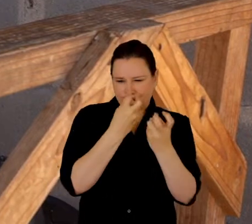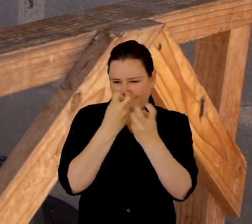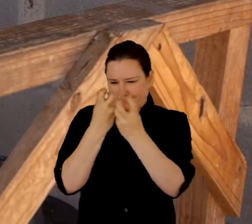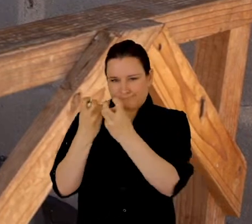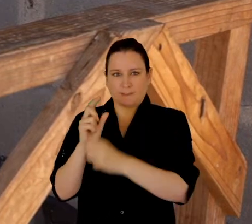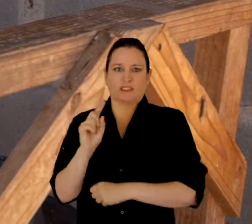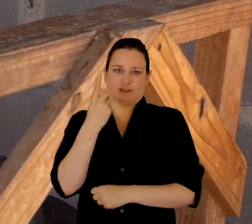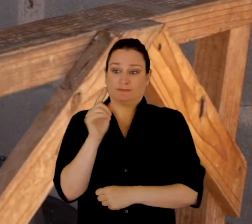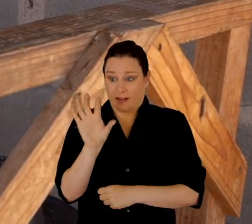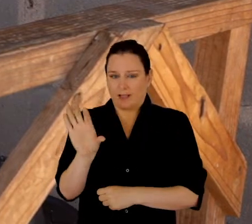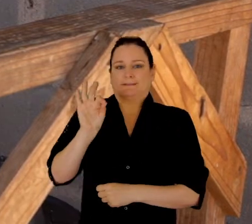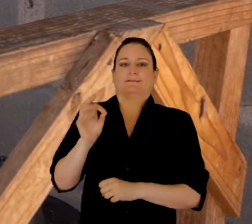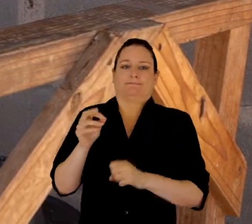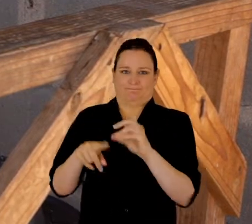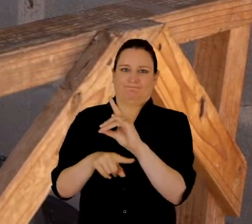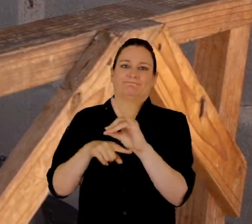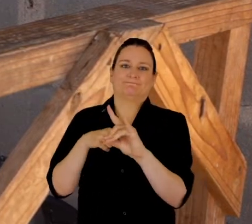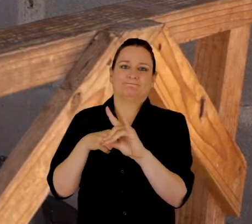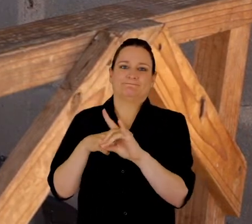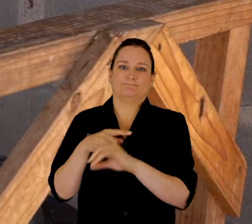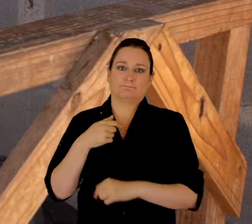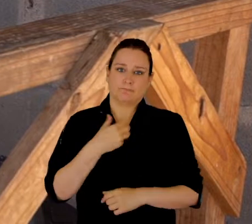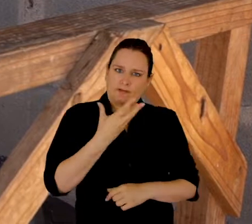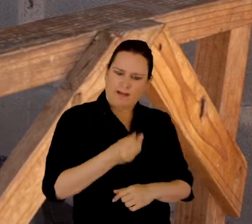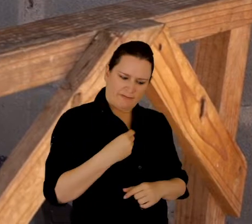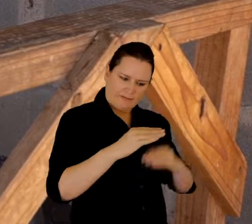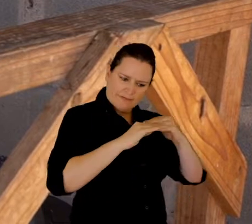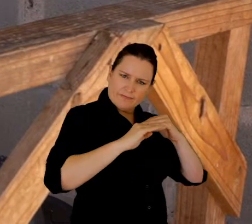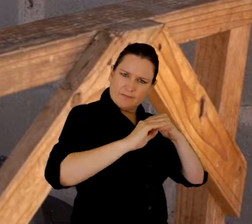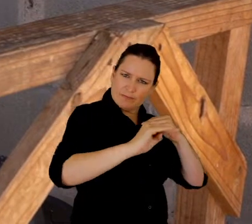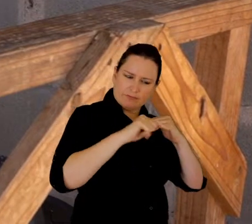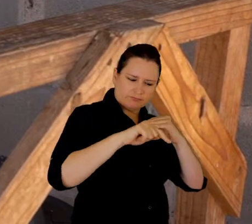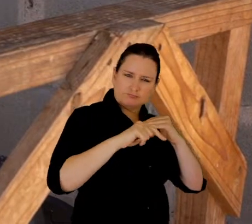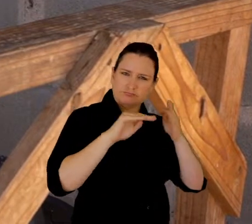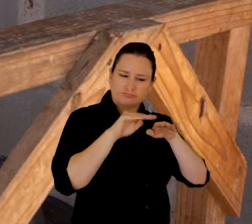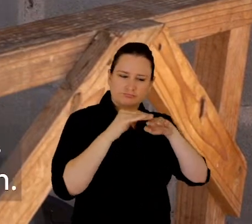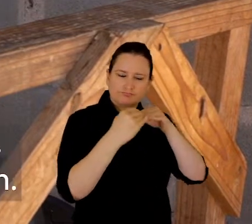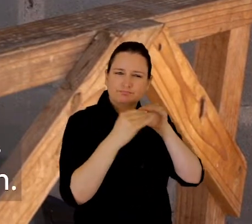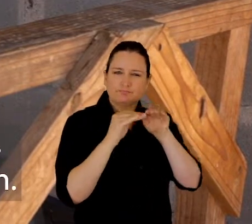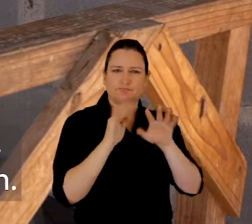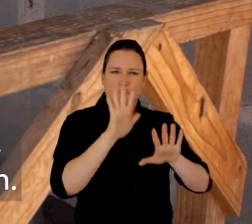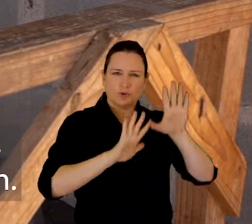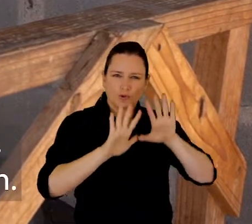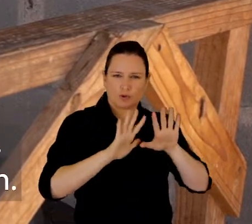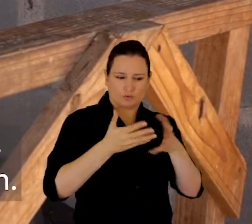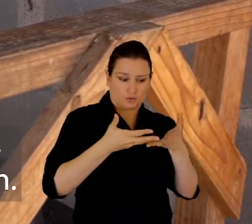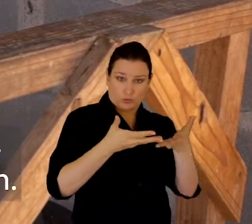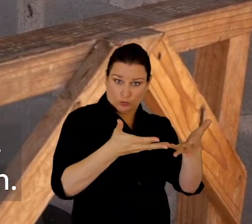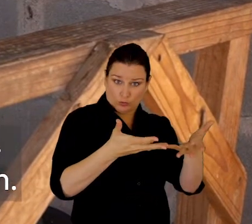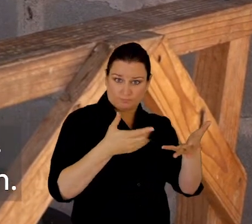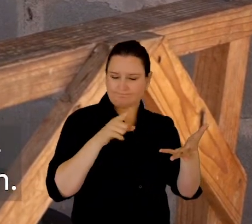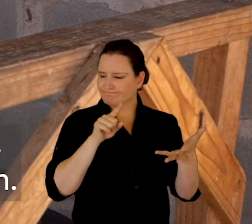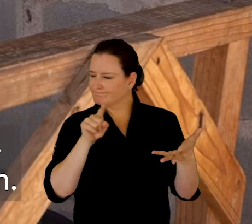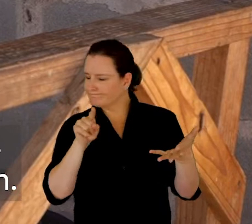je moet slapen, want daar was die matras in goed geweest. Dan kijk je hoeveel vellen heb je al reeds. En hoe lijkt de kleur van de